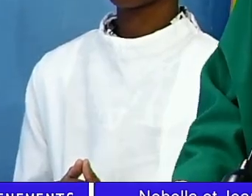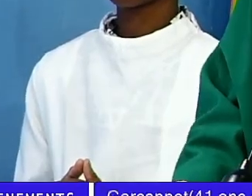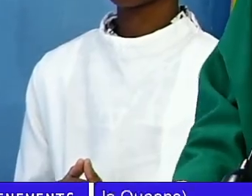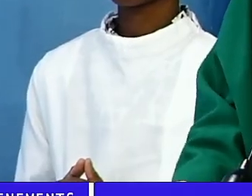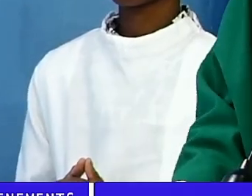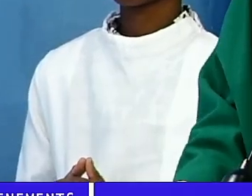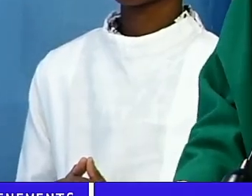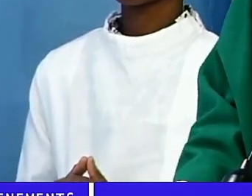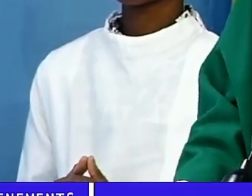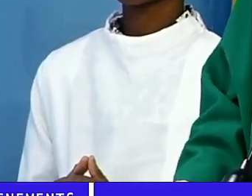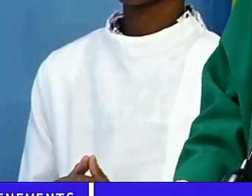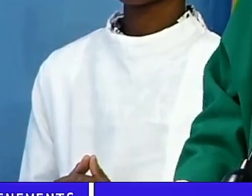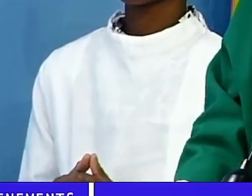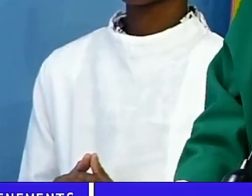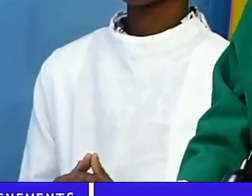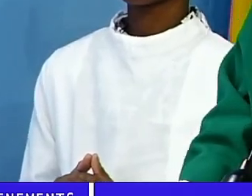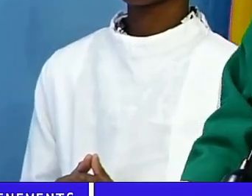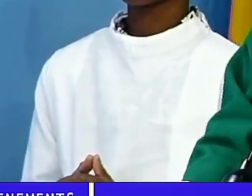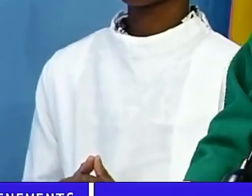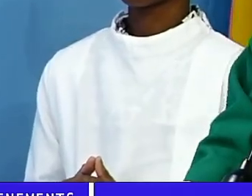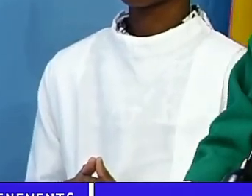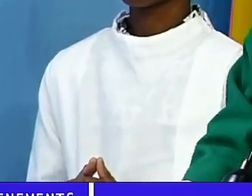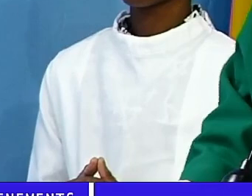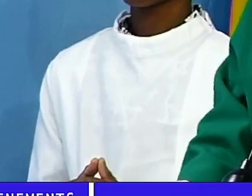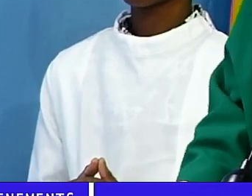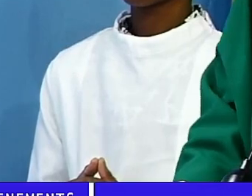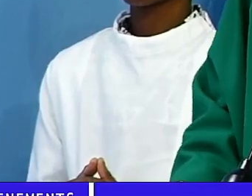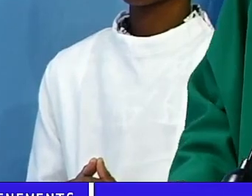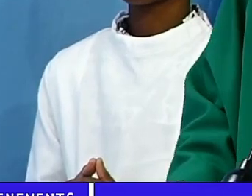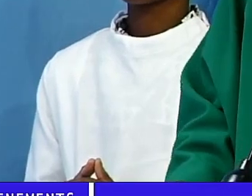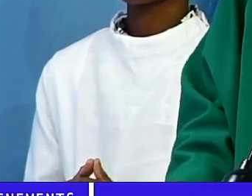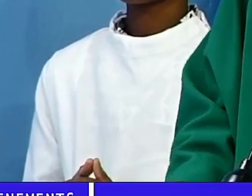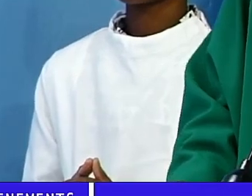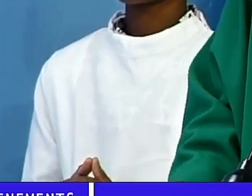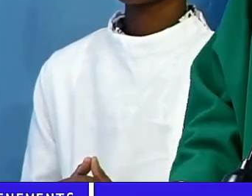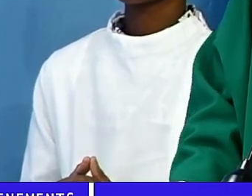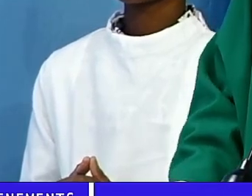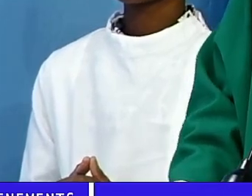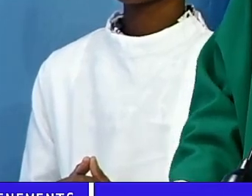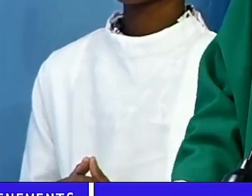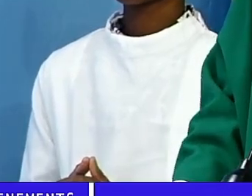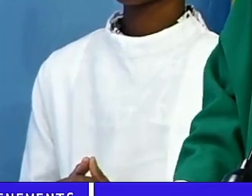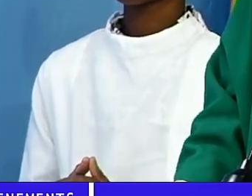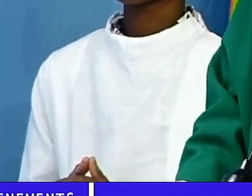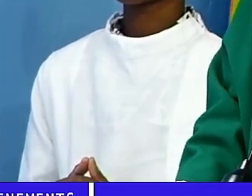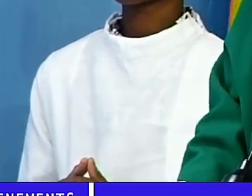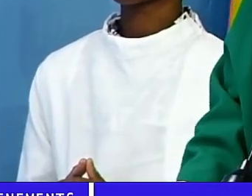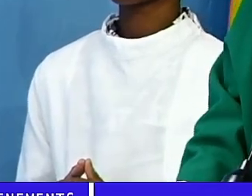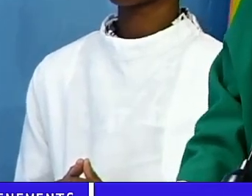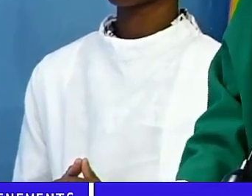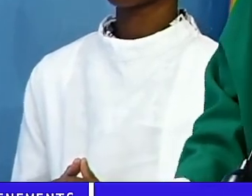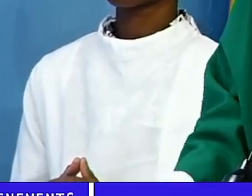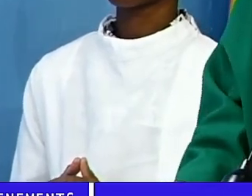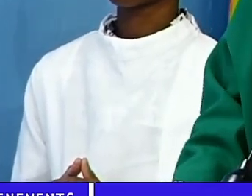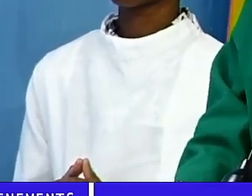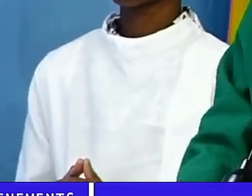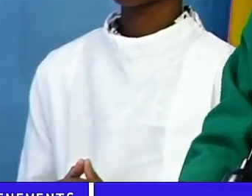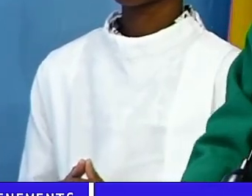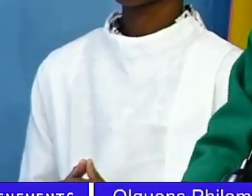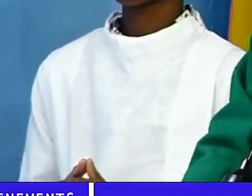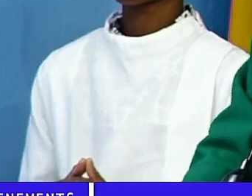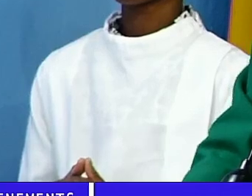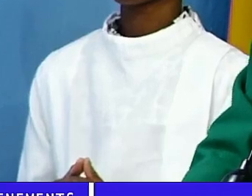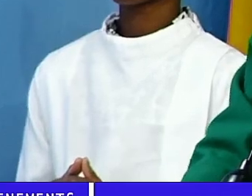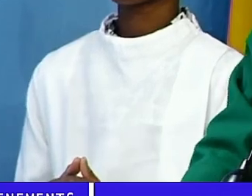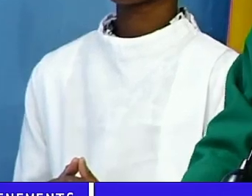grâce de Dieu. C'est peut-être ça, moi, invitez nous toutes pour nous disposer que nous, pour nous rentrer dans la messe. Et premier pas que